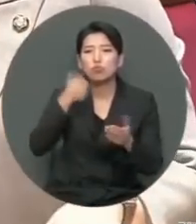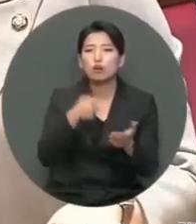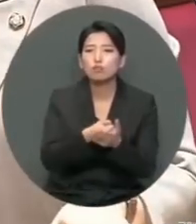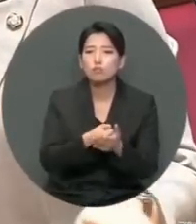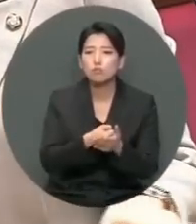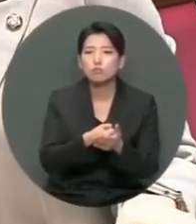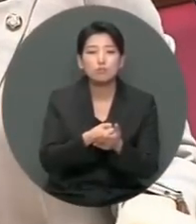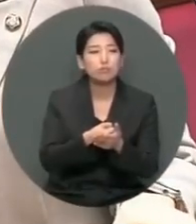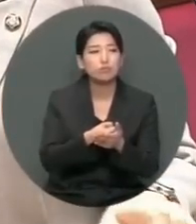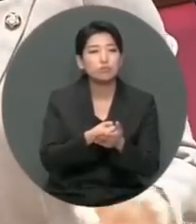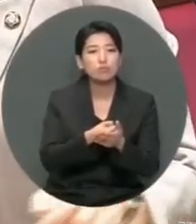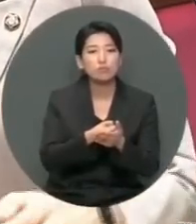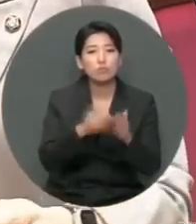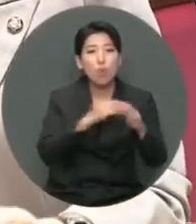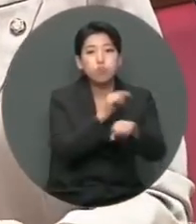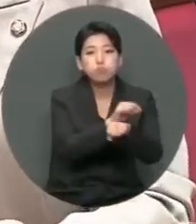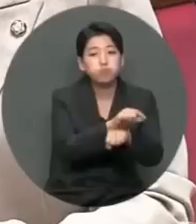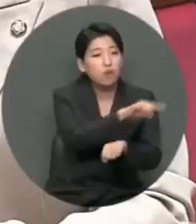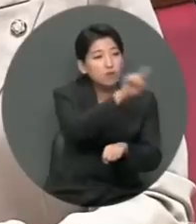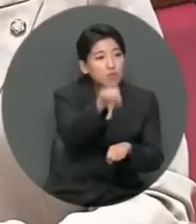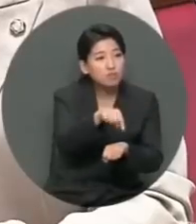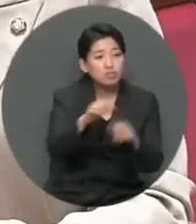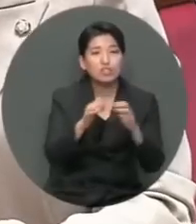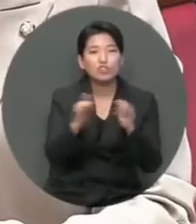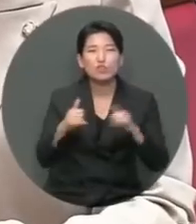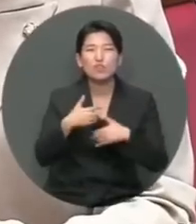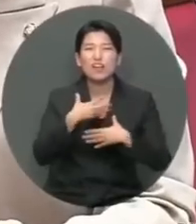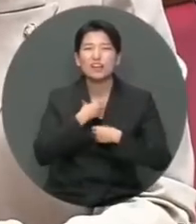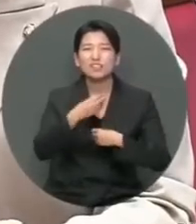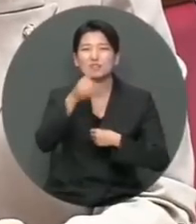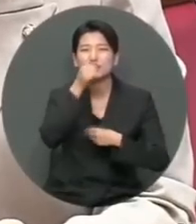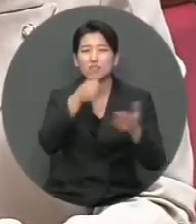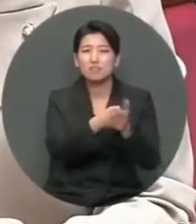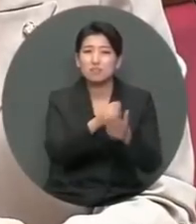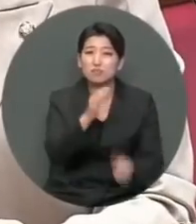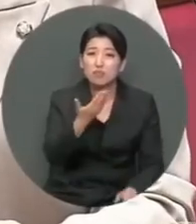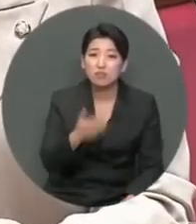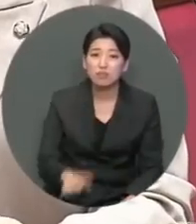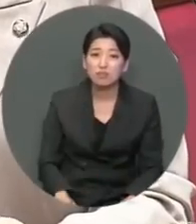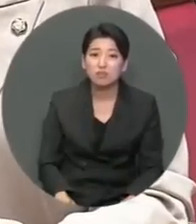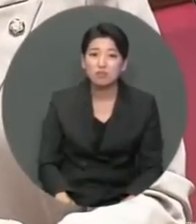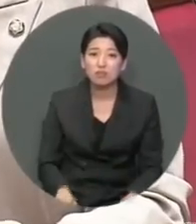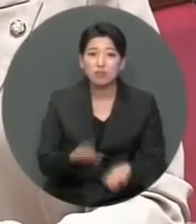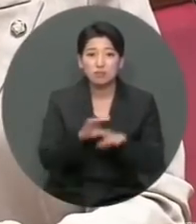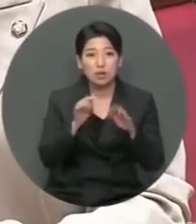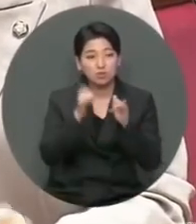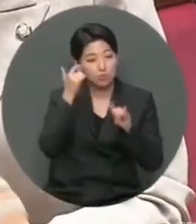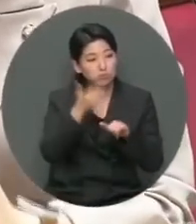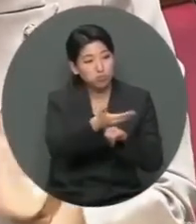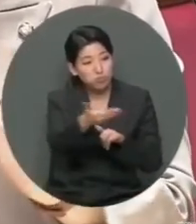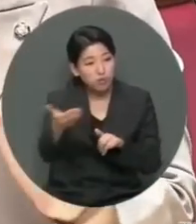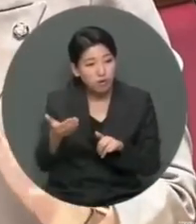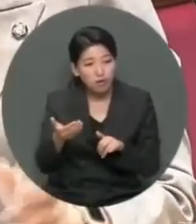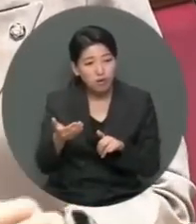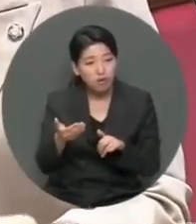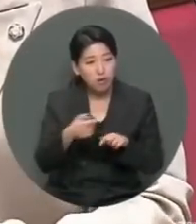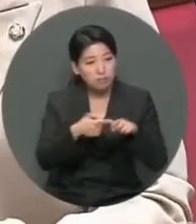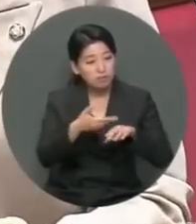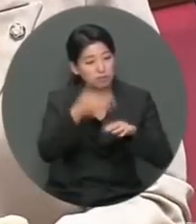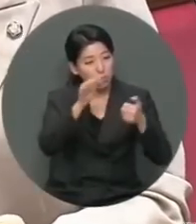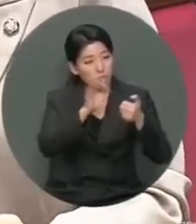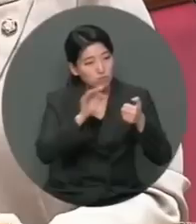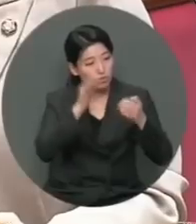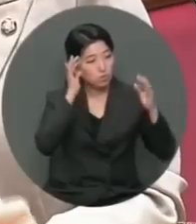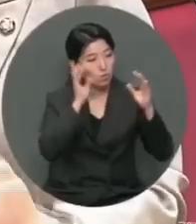또는 여론조사를 하는 건가? 여론조사를 했는데 그럼 과반수가 찬성하면 푸는 건가? 아니면 뭐 대다수의